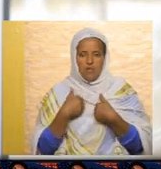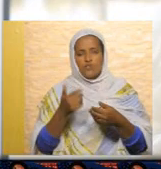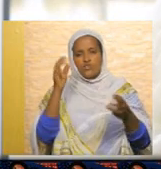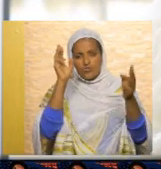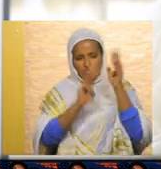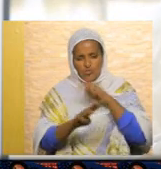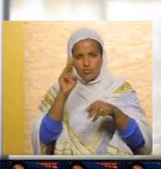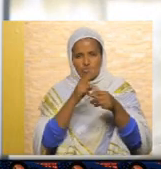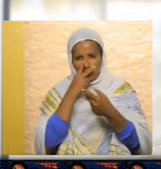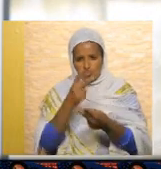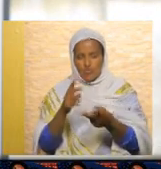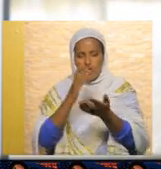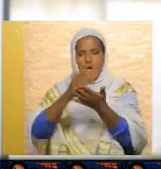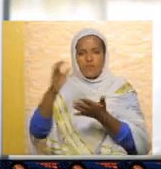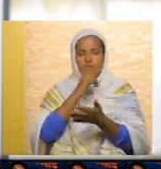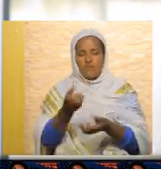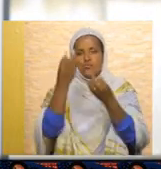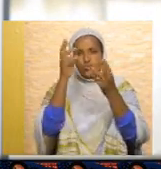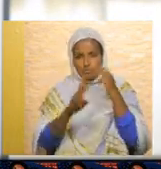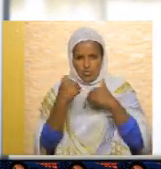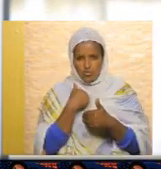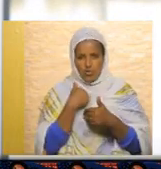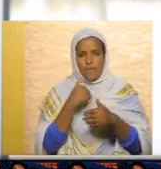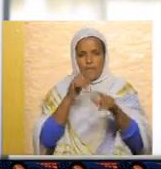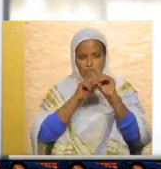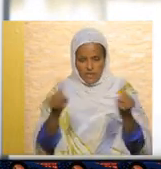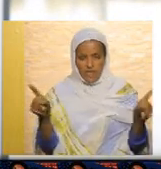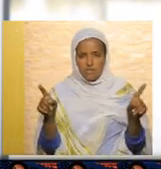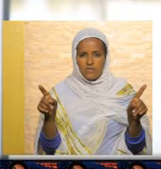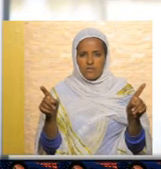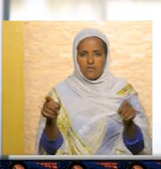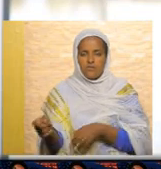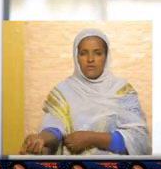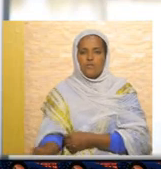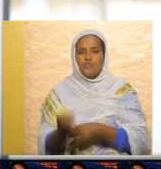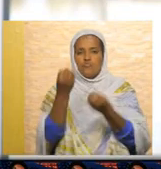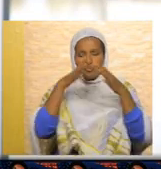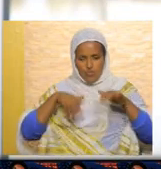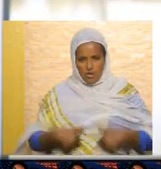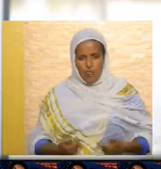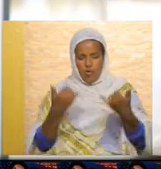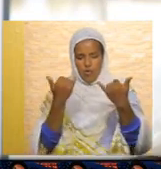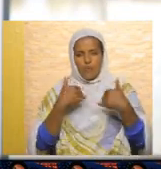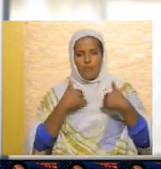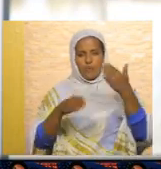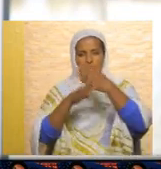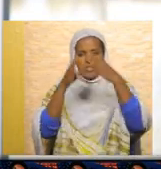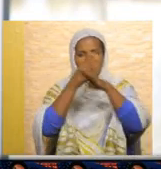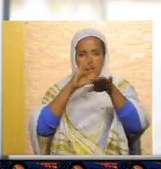እኔ ራሱ የምርምሬ መነሻ ከዘረ ያዕቆብ ነው የተነሳሁት። ከእነሱ 200-300 ዓመት